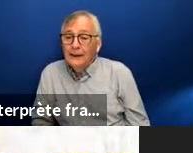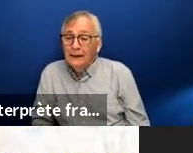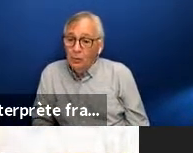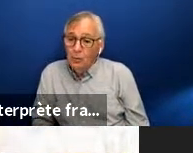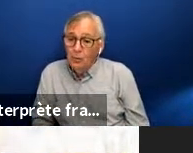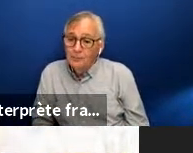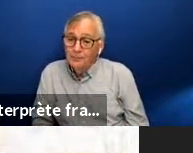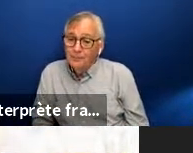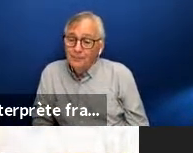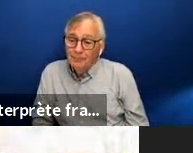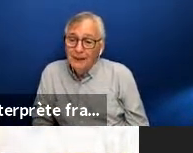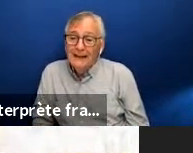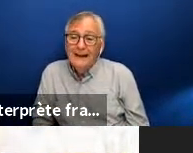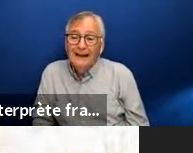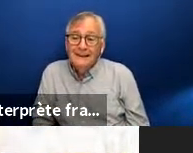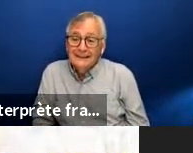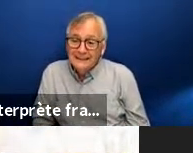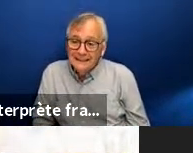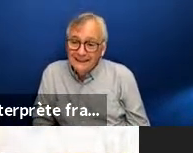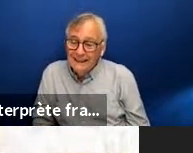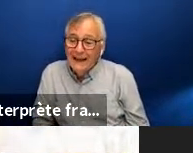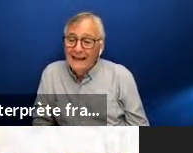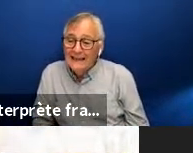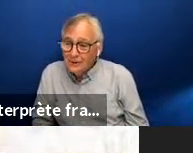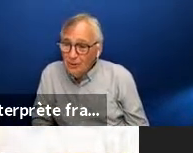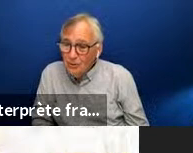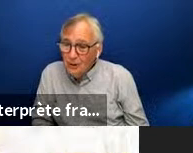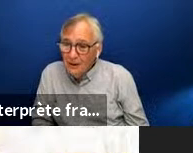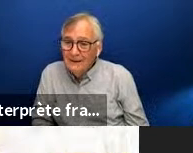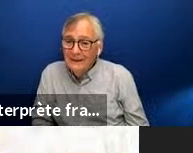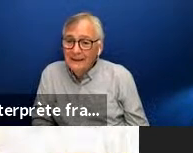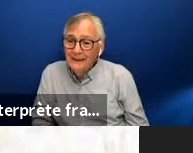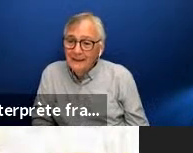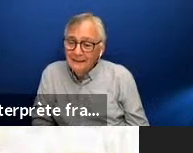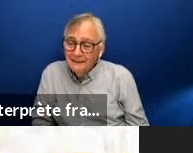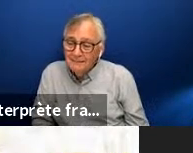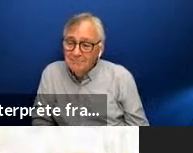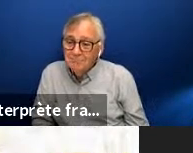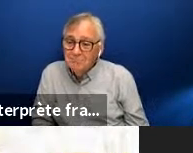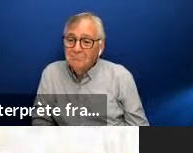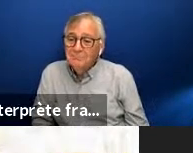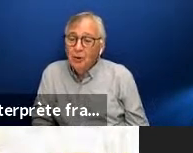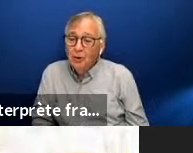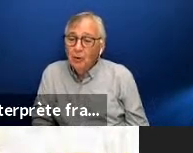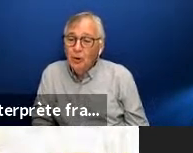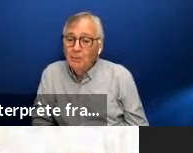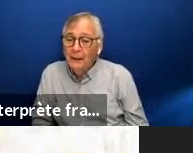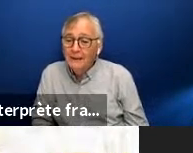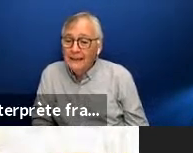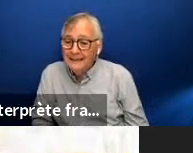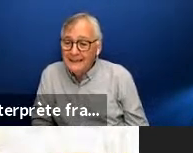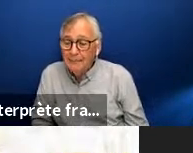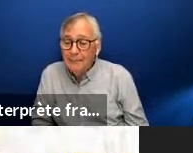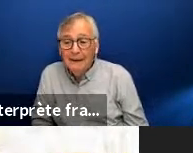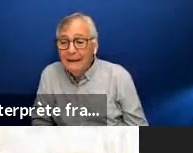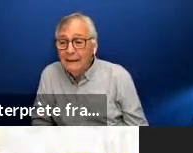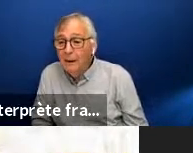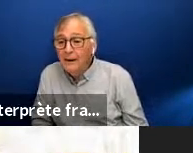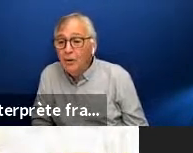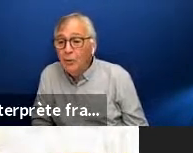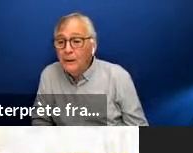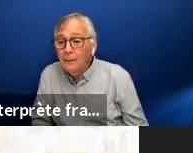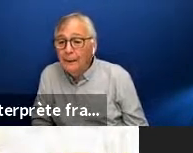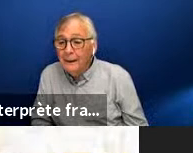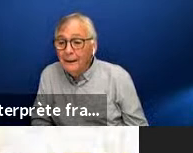En Ontario, la langue des signes, la LSQ, a été reconnue comme langue d'enseignement et